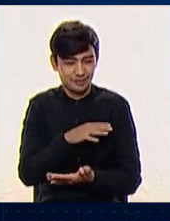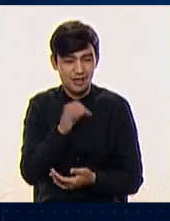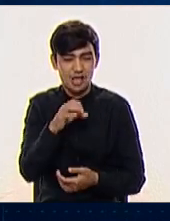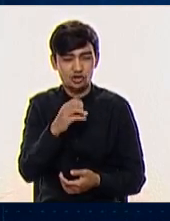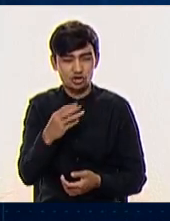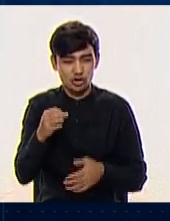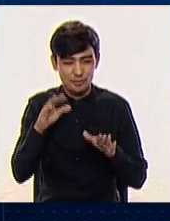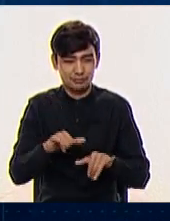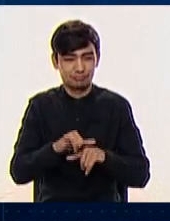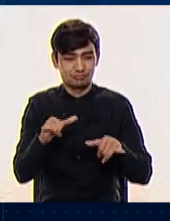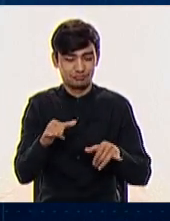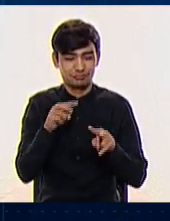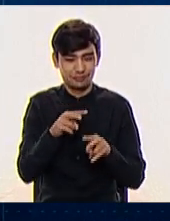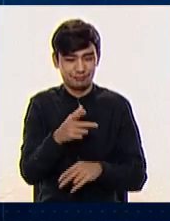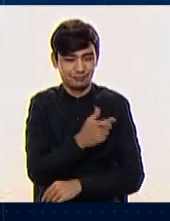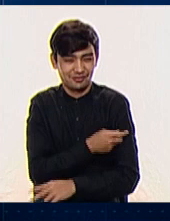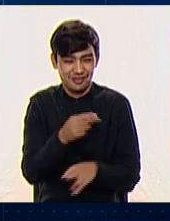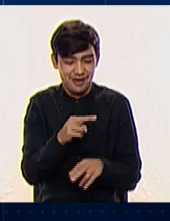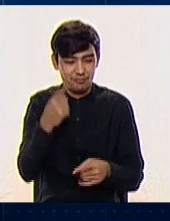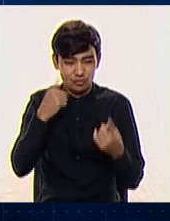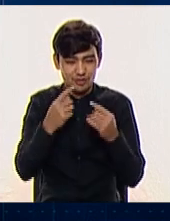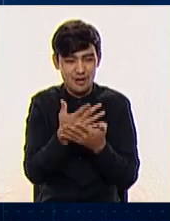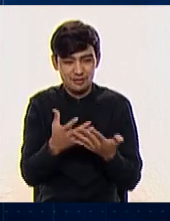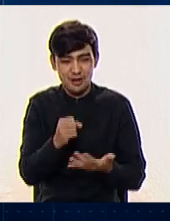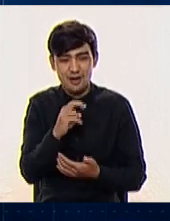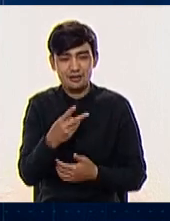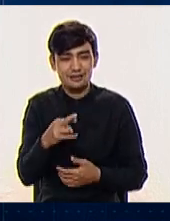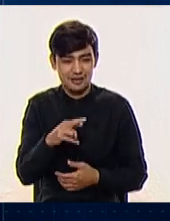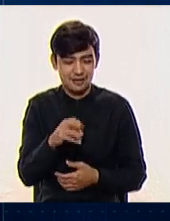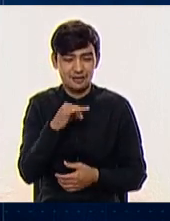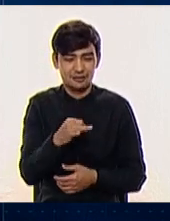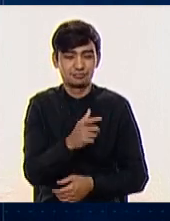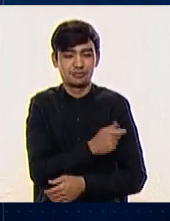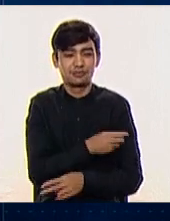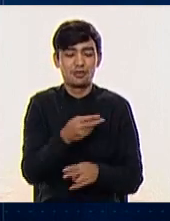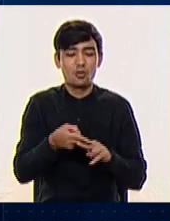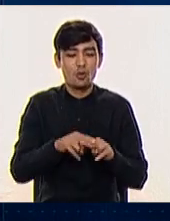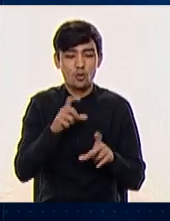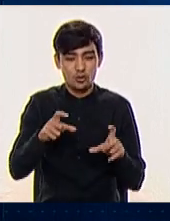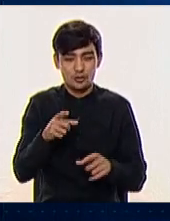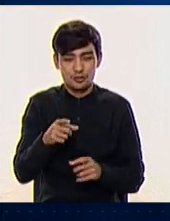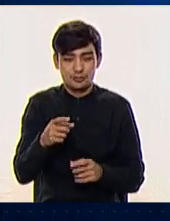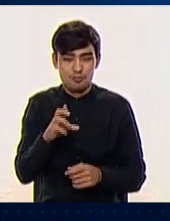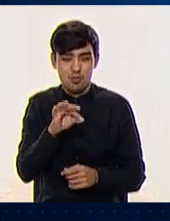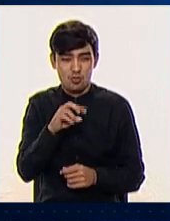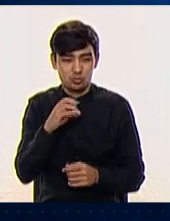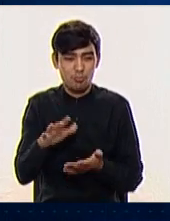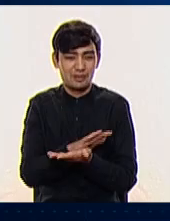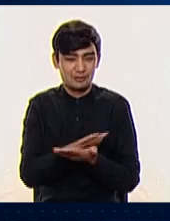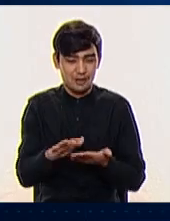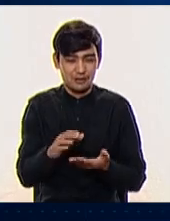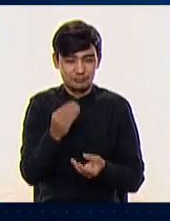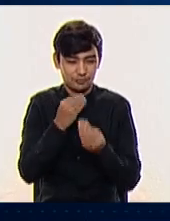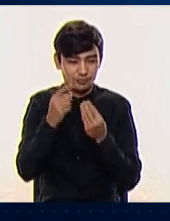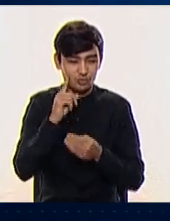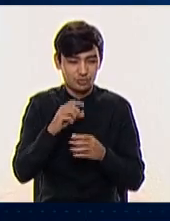США, чтобы увеличить темпы вакцинации, стали придумывать разные акции. Так вакцинированным предлагают в качестве бонуса бесплатные